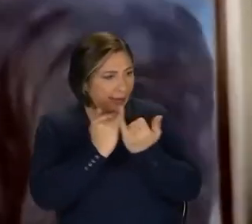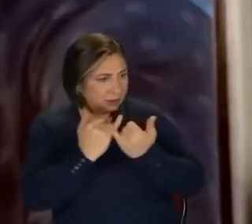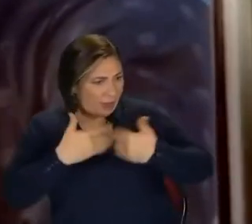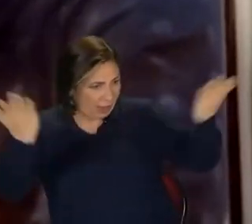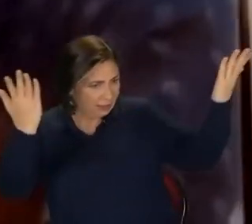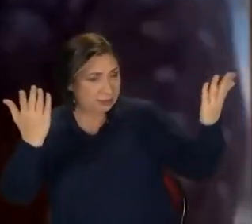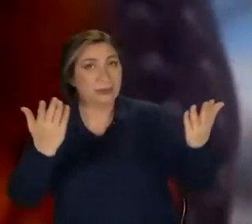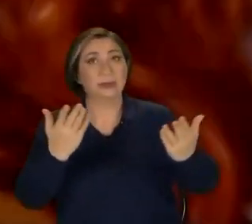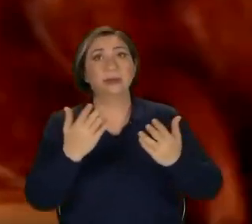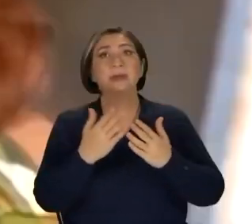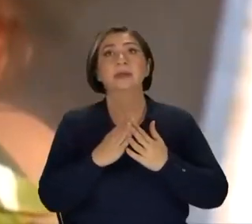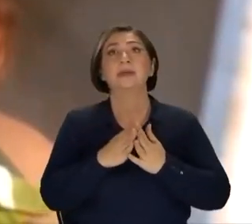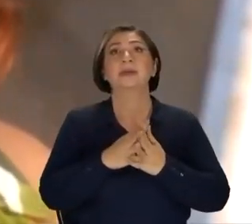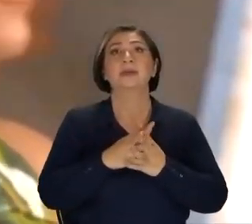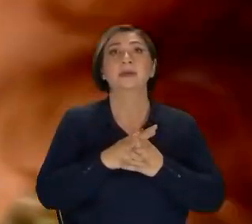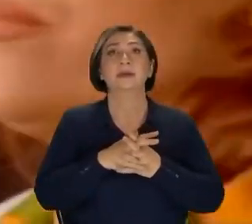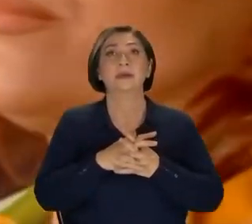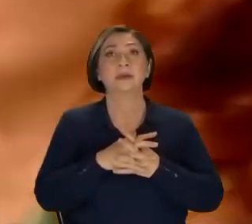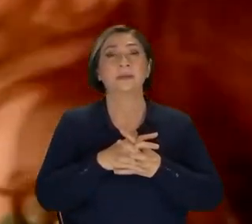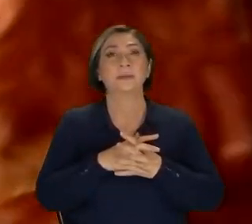hayır. Fikri benim adım.